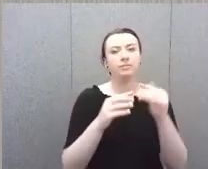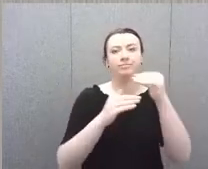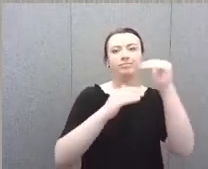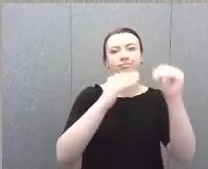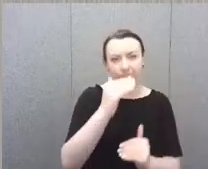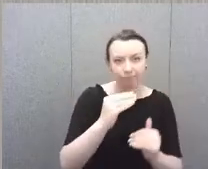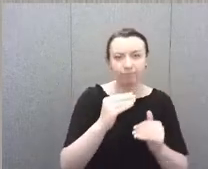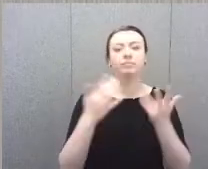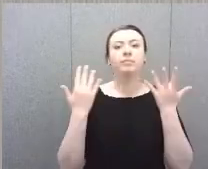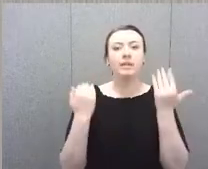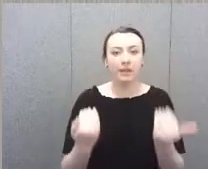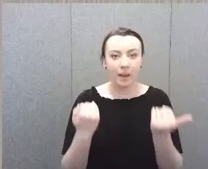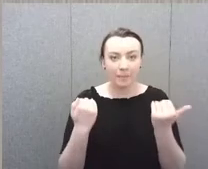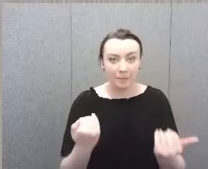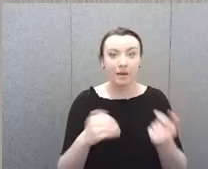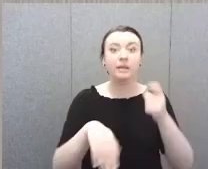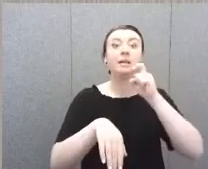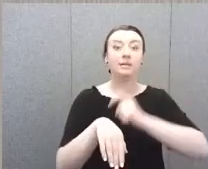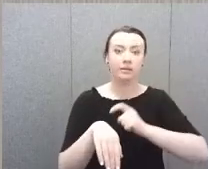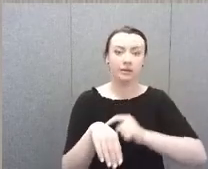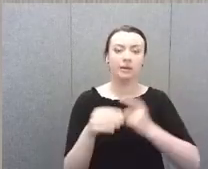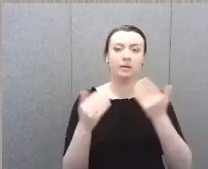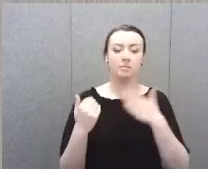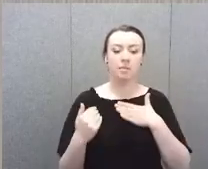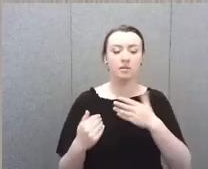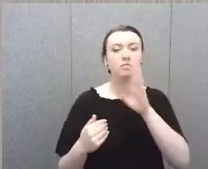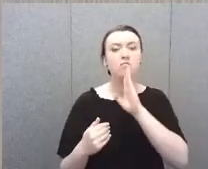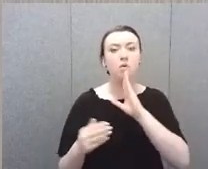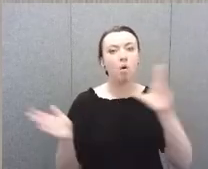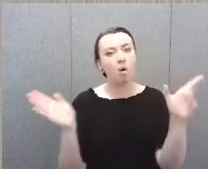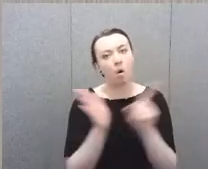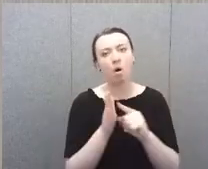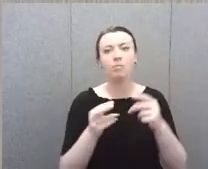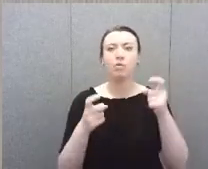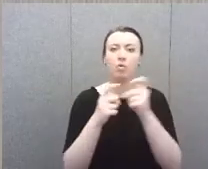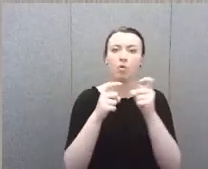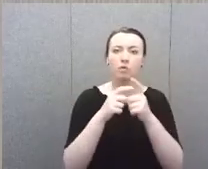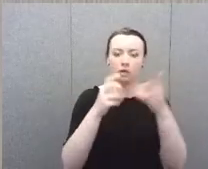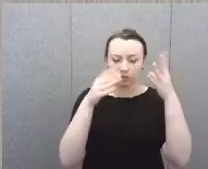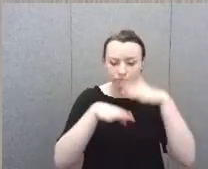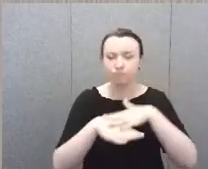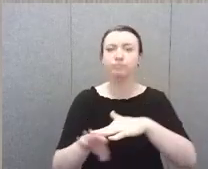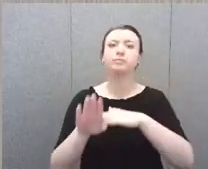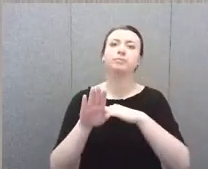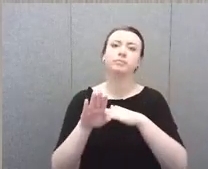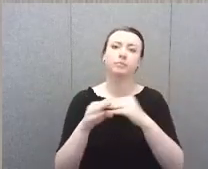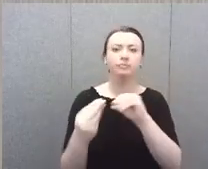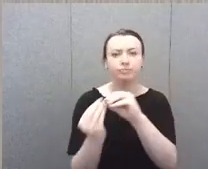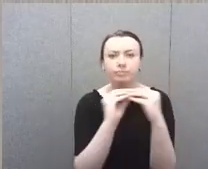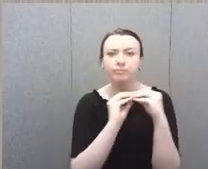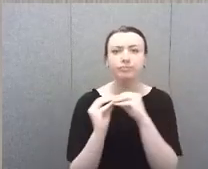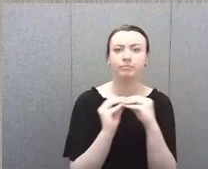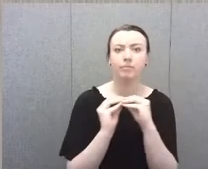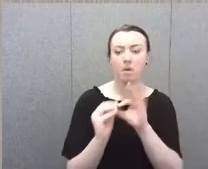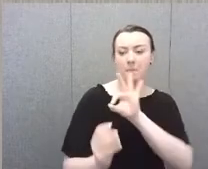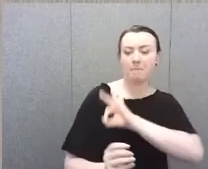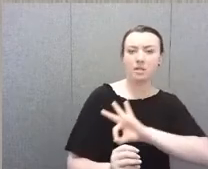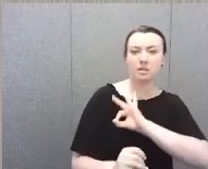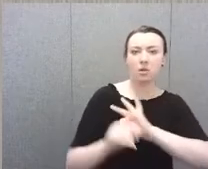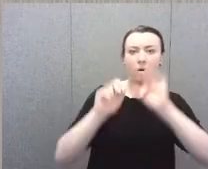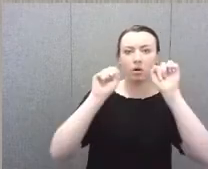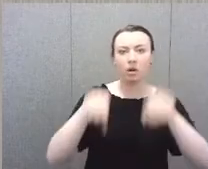мужчин. Поэтому именно на сегодняшний день мы, женщины, должны вовлечься в решение конфликтов и